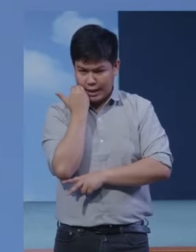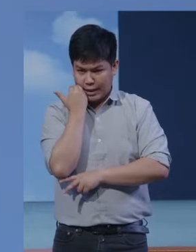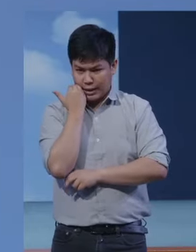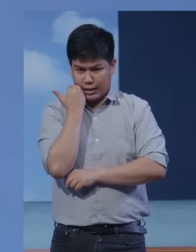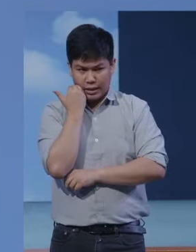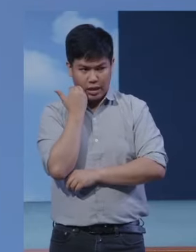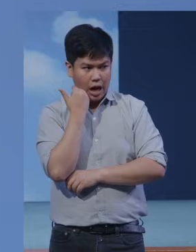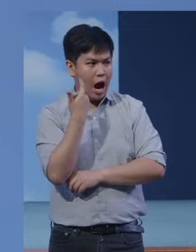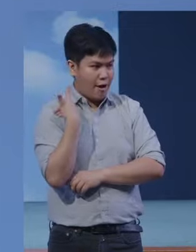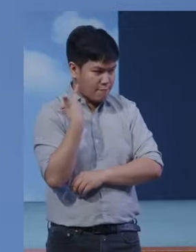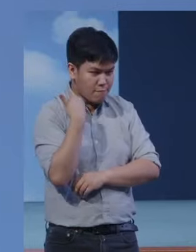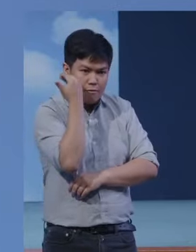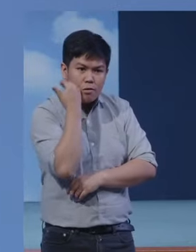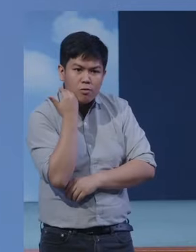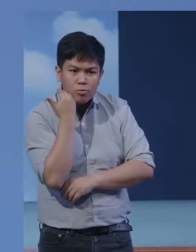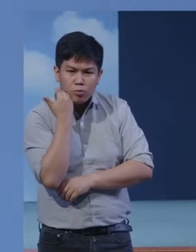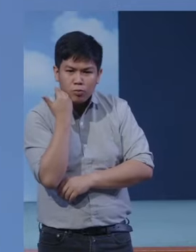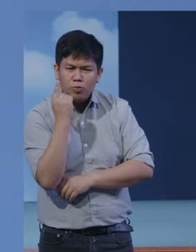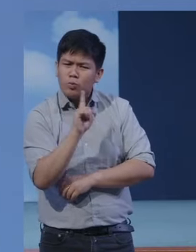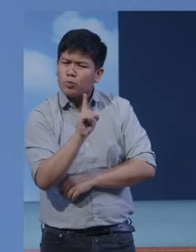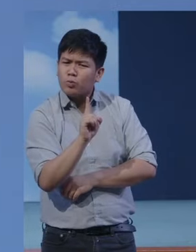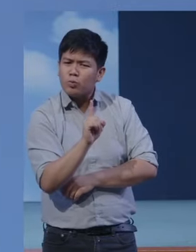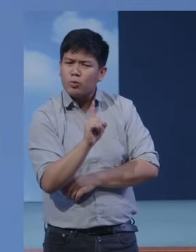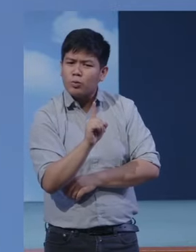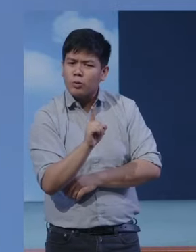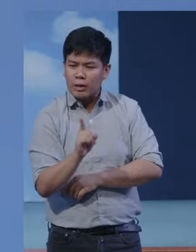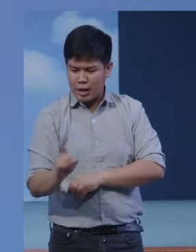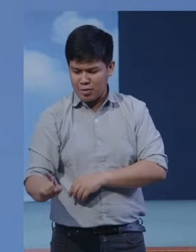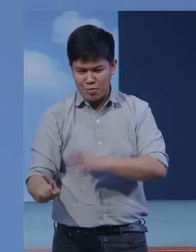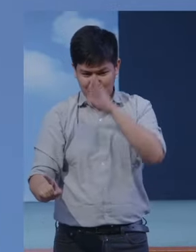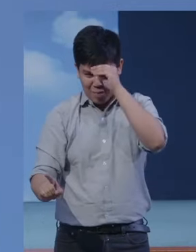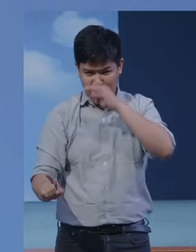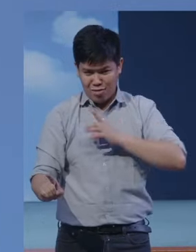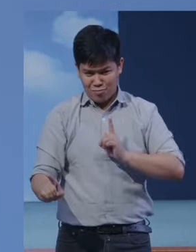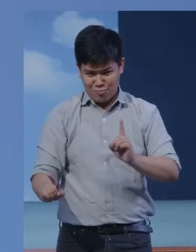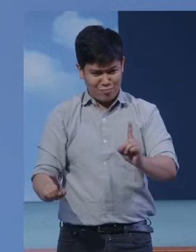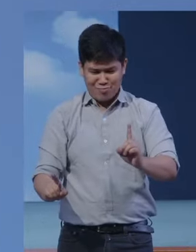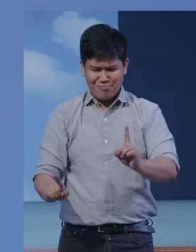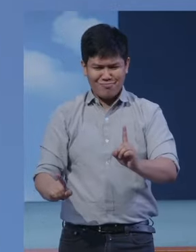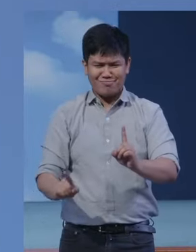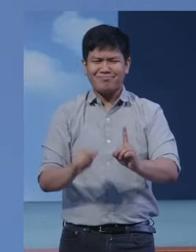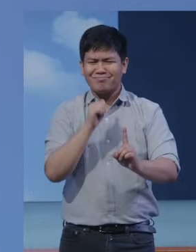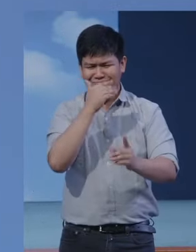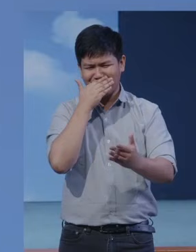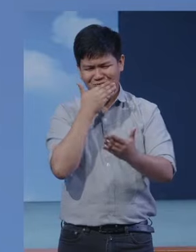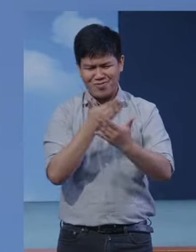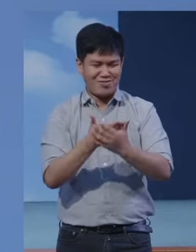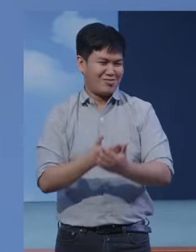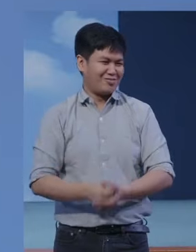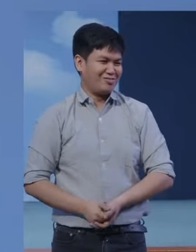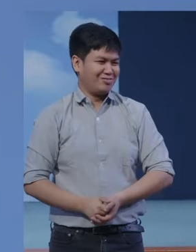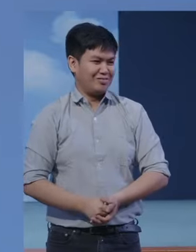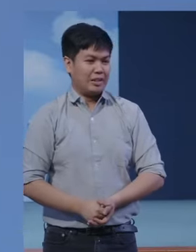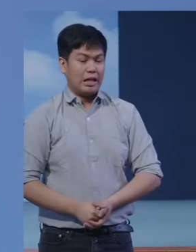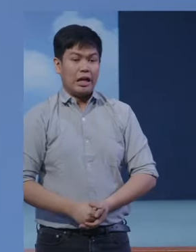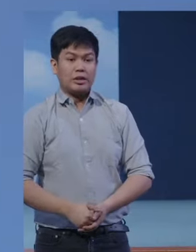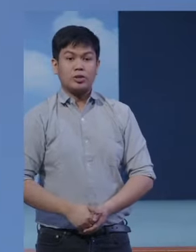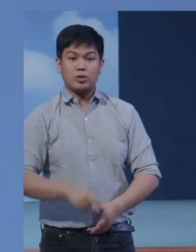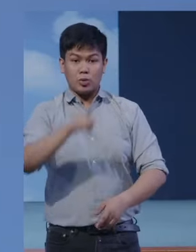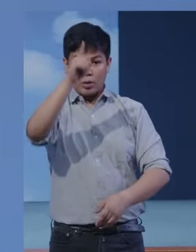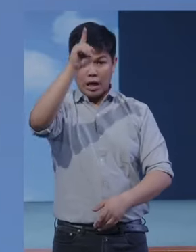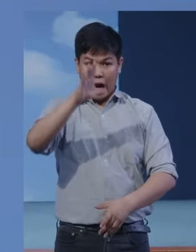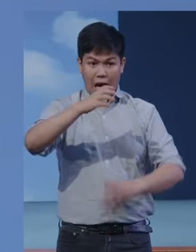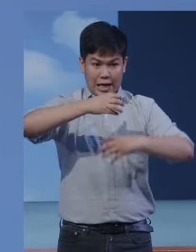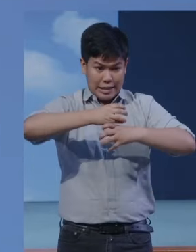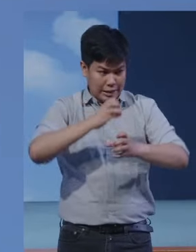Diyos at yun ay yung pagiging mag-isa ng lalaki now out of the ground the Lord had formed every Beast